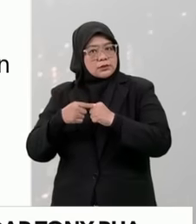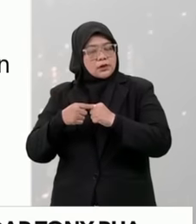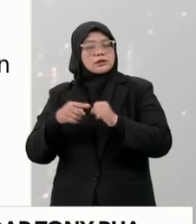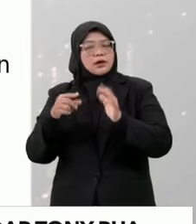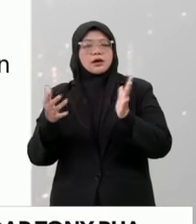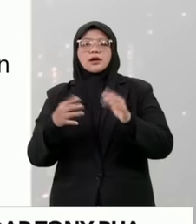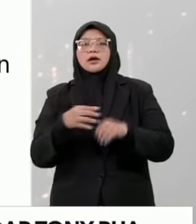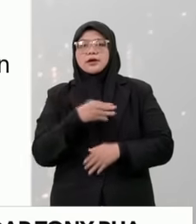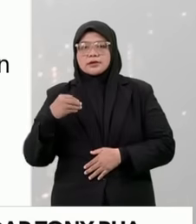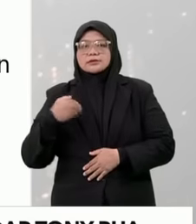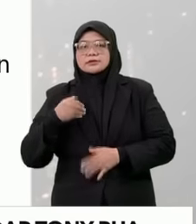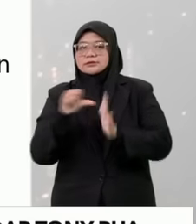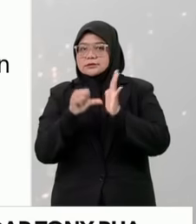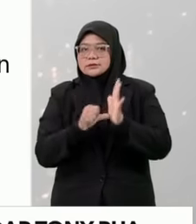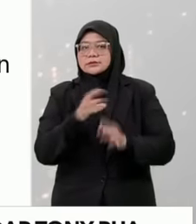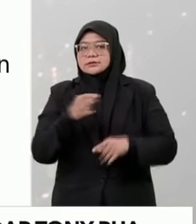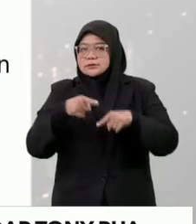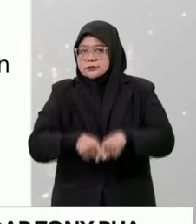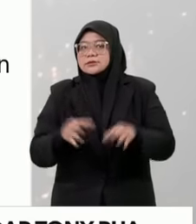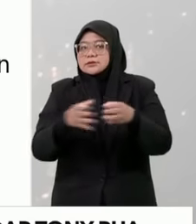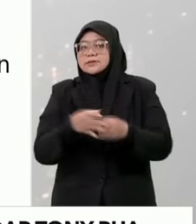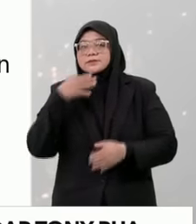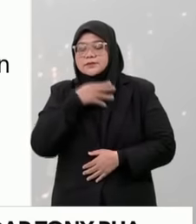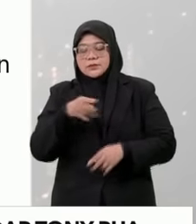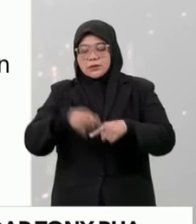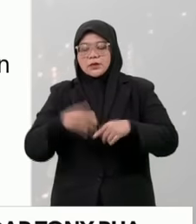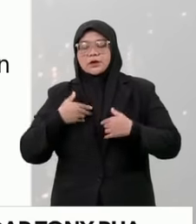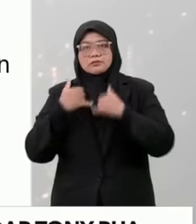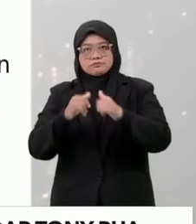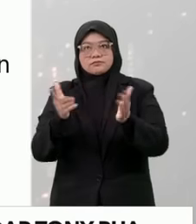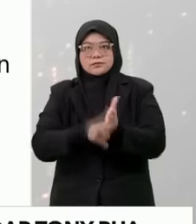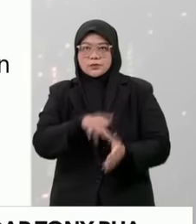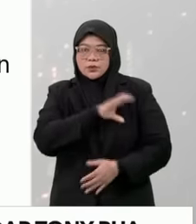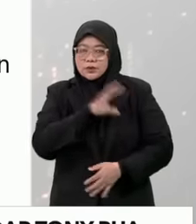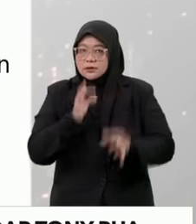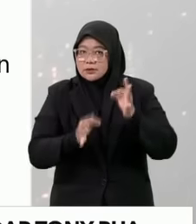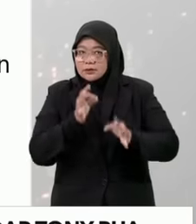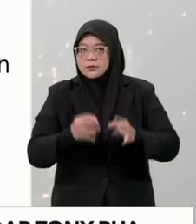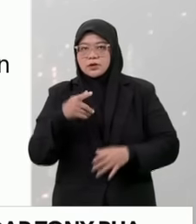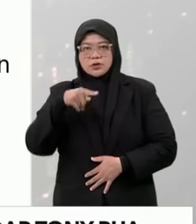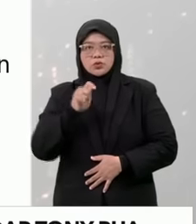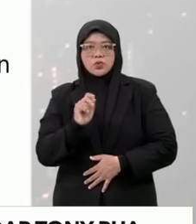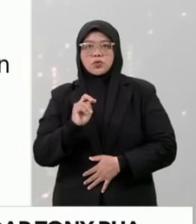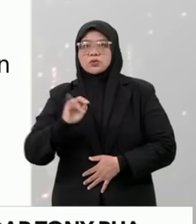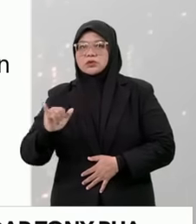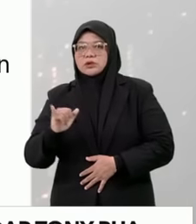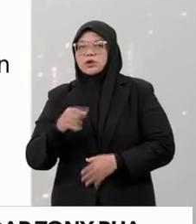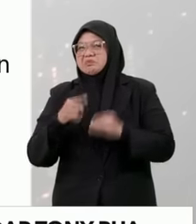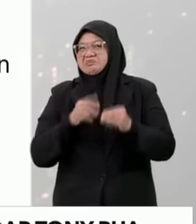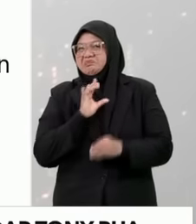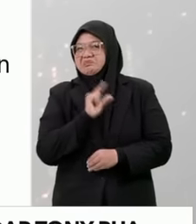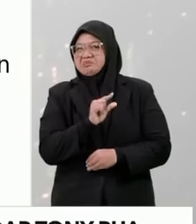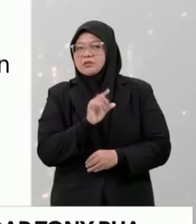hasutan umno menerusi pergerakan Pemuda umno Malaysia akan meneruskan laporan polis terhadap Tony Pua yang secara biadab memperkecil